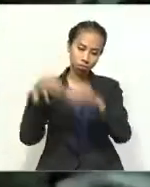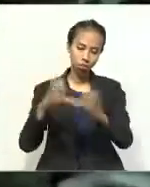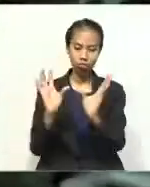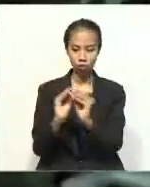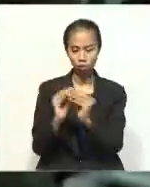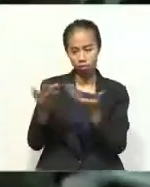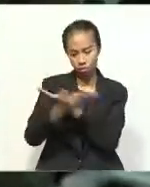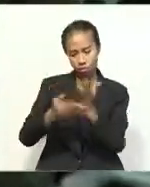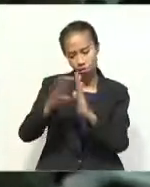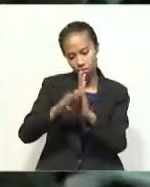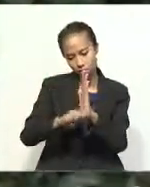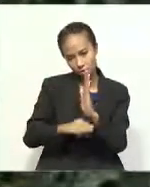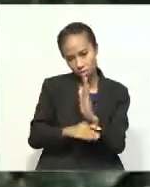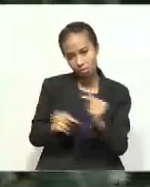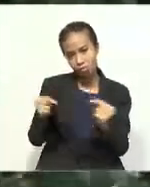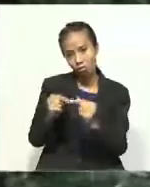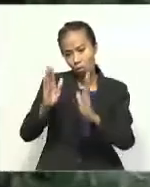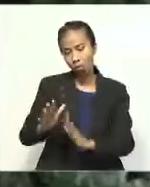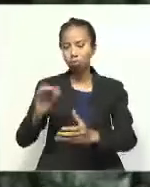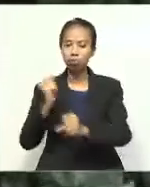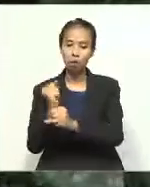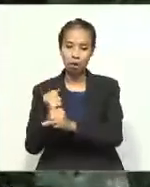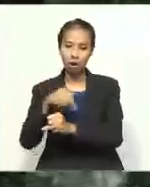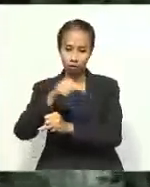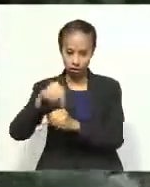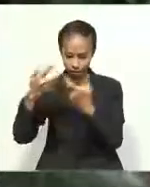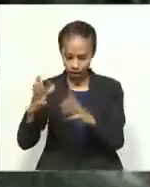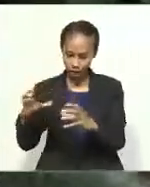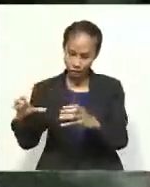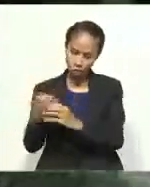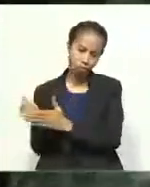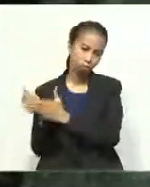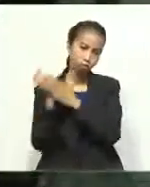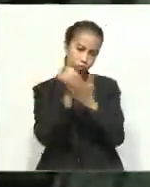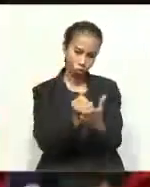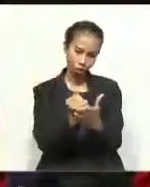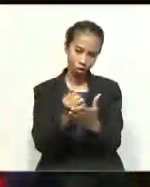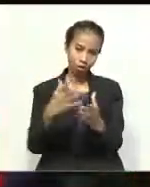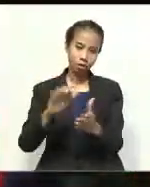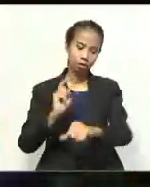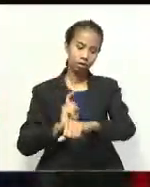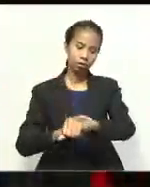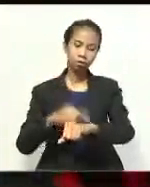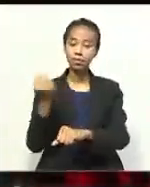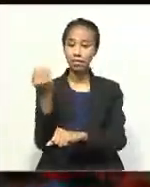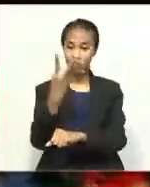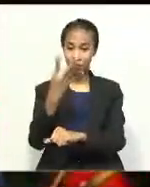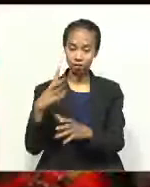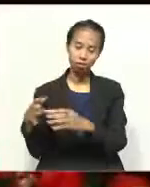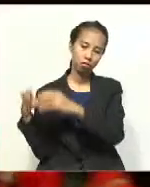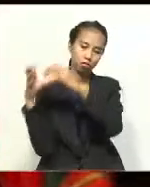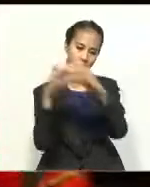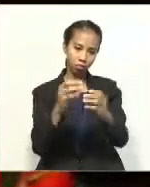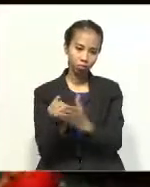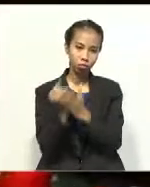างการปฏิบัติงานกับเจ้าหน้าที่ที่เกี่ยวข้องก่อนที่จะส่งทีมช่วยเหลือไปภายในถ้ำชุดแรกตั้งแต่เวลาประมาณ4นาฬิกาซึ่ง